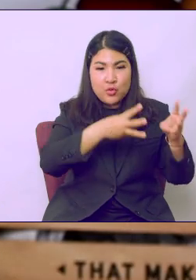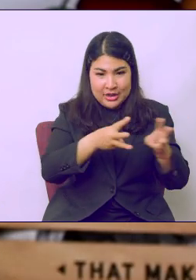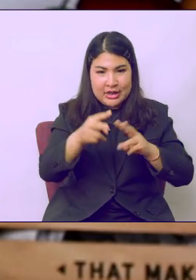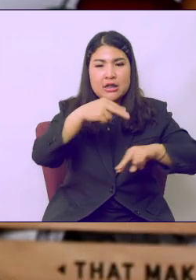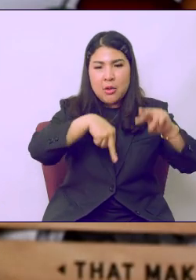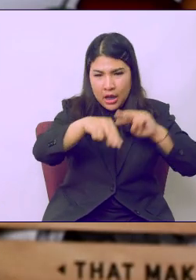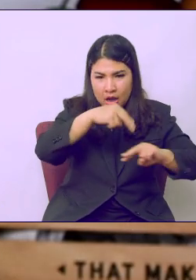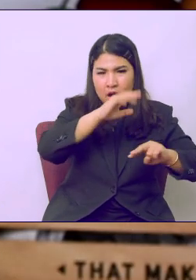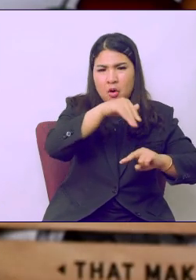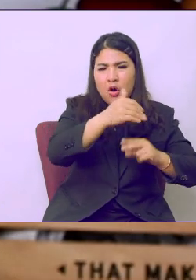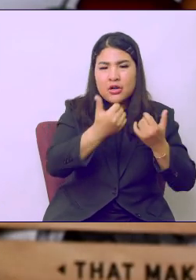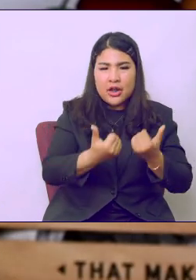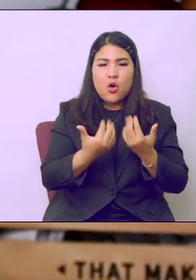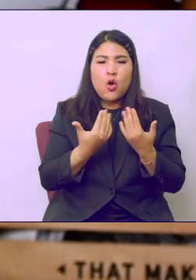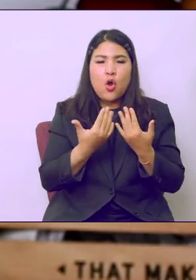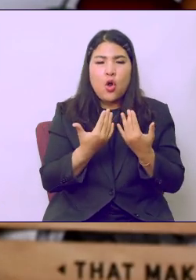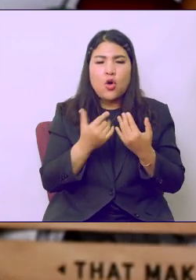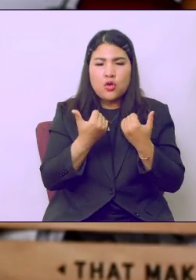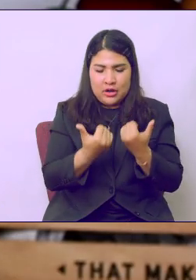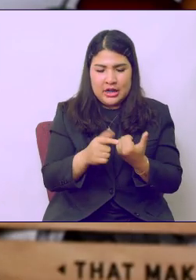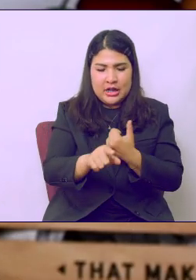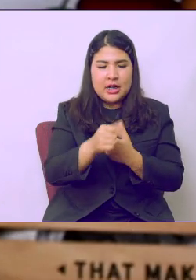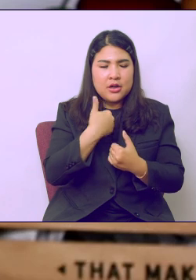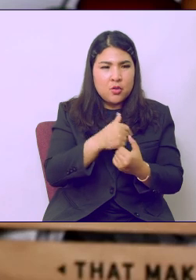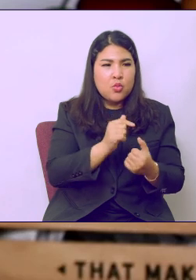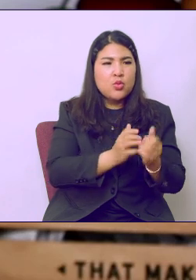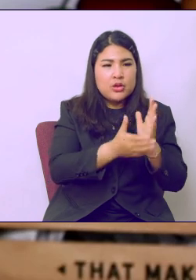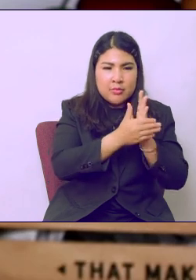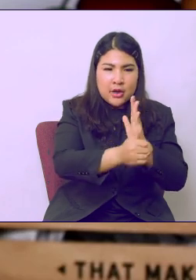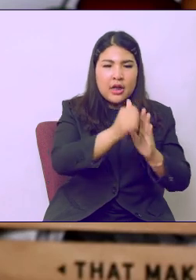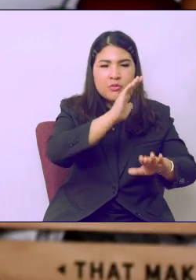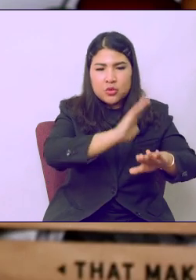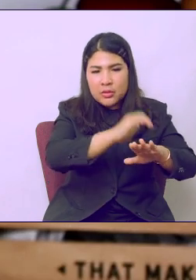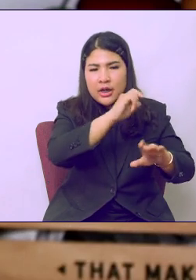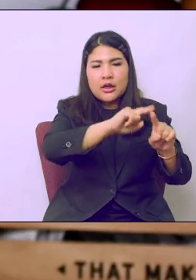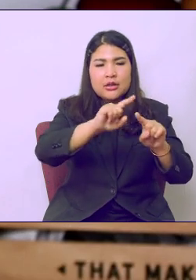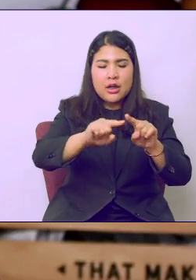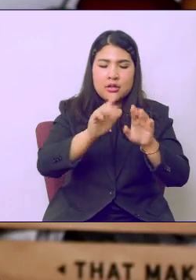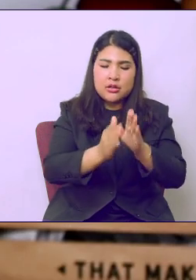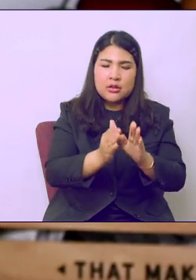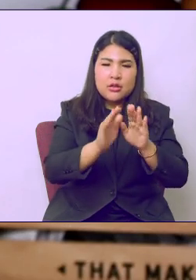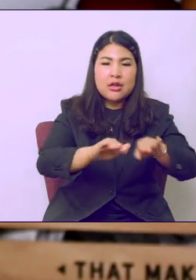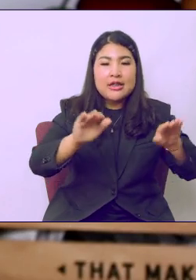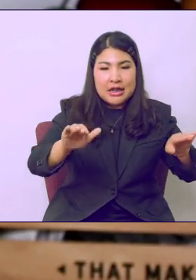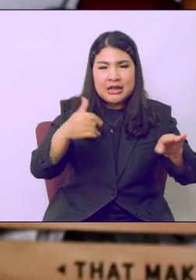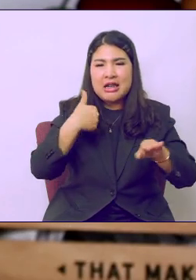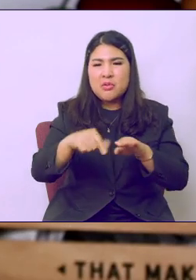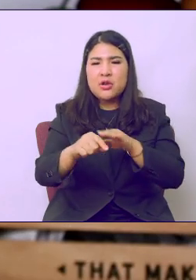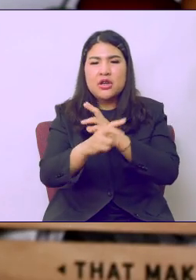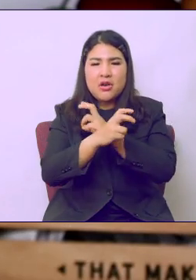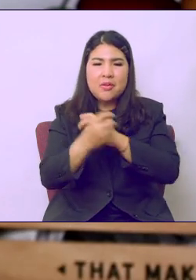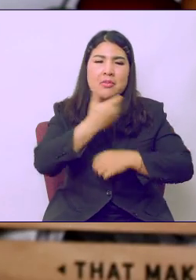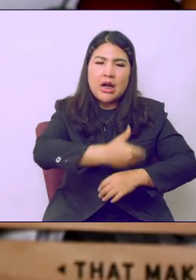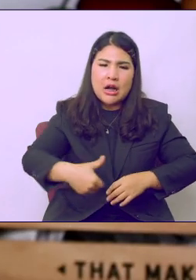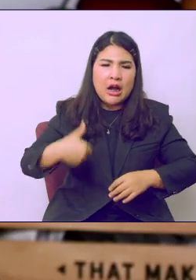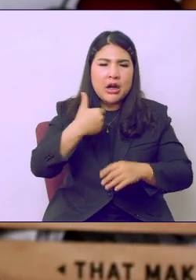ได้ยังไงนะครับเพราะตอนเกำลังคุยกับผู้เชี่ยวหลายหลายหลายท่านเลยทั้งนักพัฒนาการเด็กนะครับทั้งนักนักอนาโตมี่เนี่ยนะ